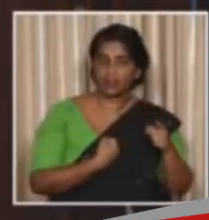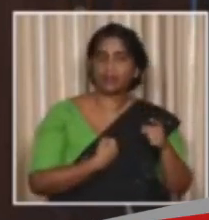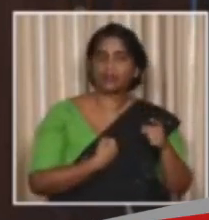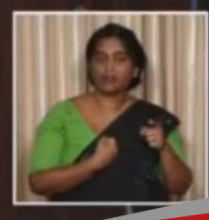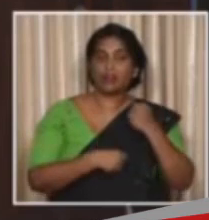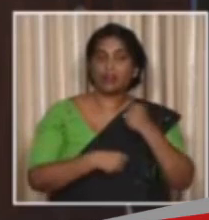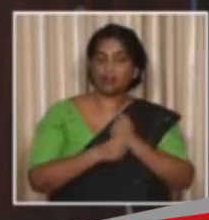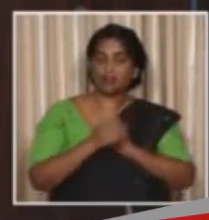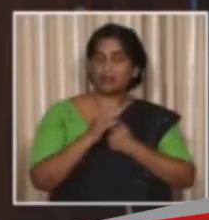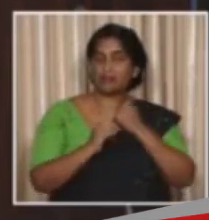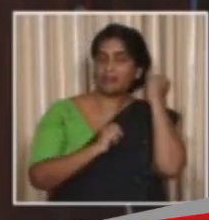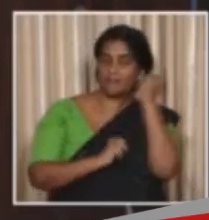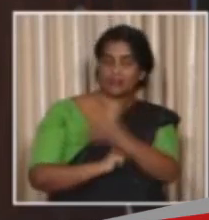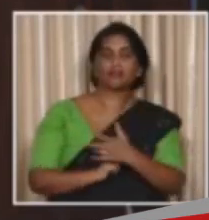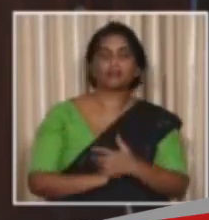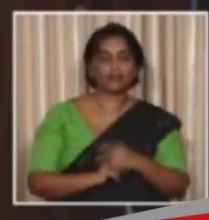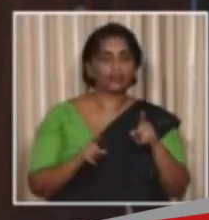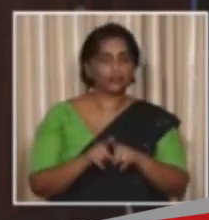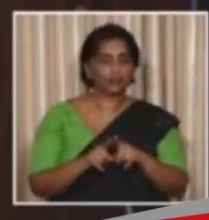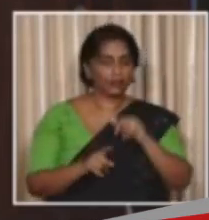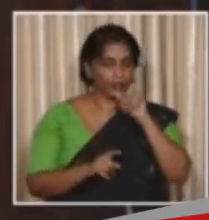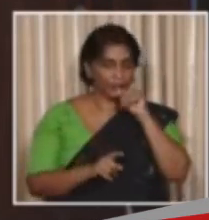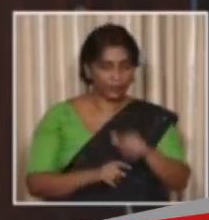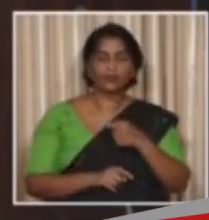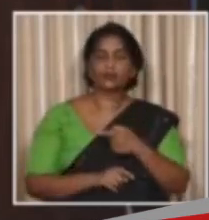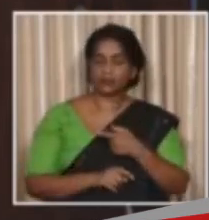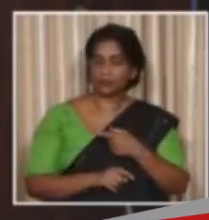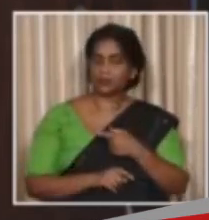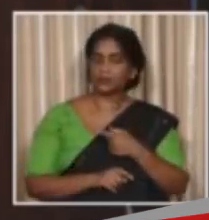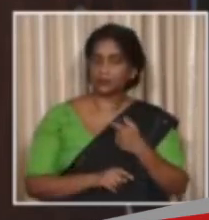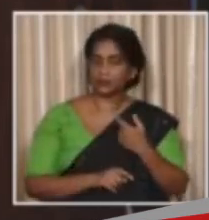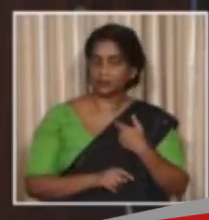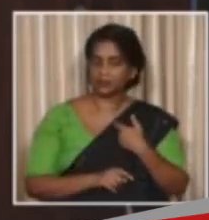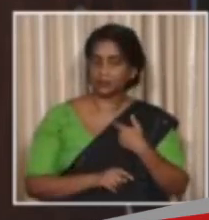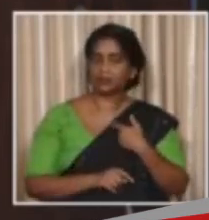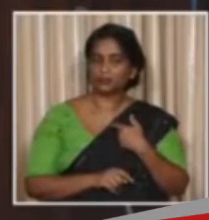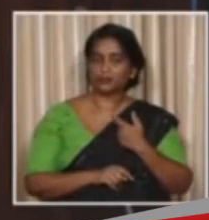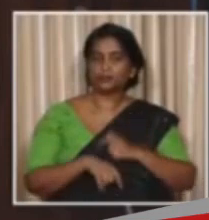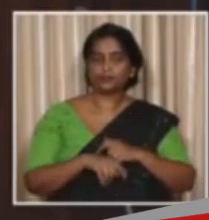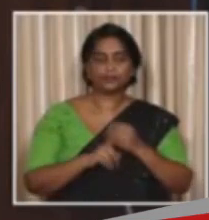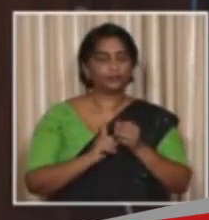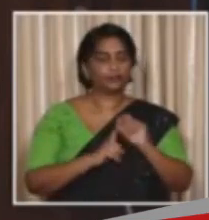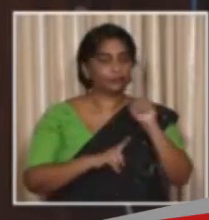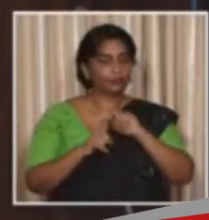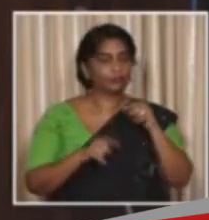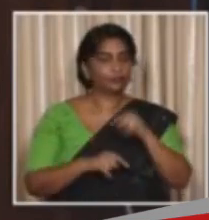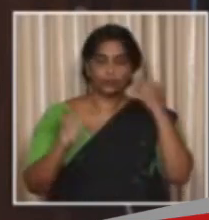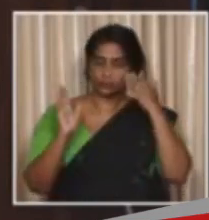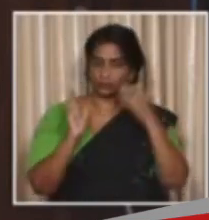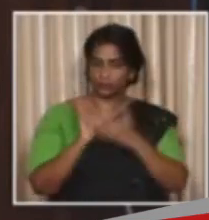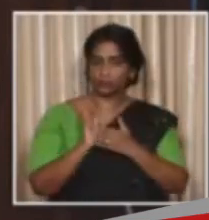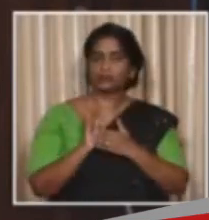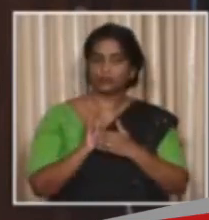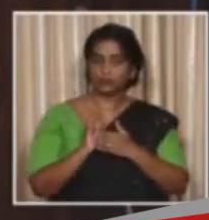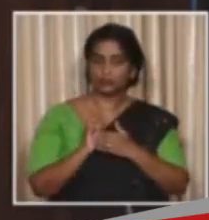එතුමා විනාඩි දෙකක් ආණ්ඩුවට තිබෙනවා ඒ නිසා ඊටමත් පෑදිලිව මං මේ අස්ථාදී සභාවේ